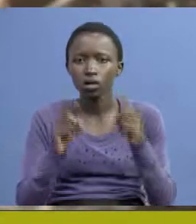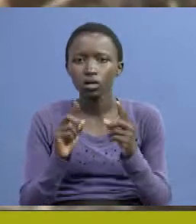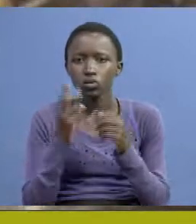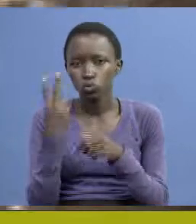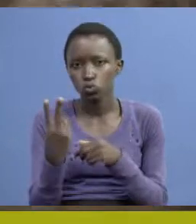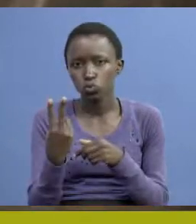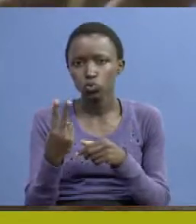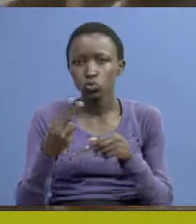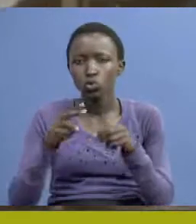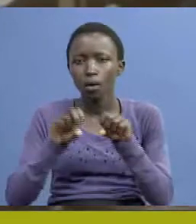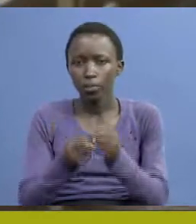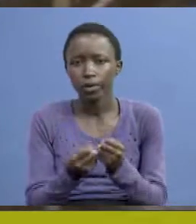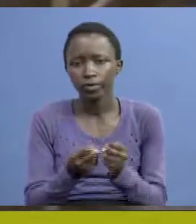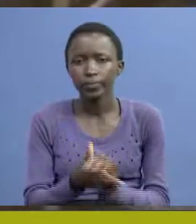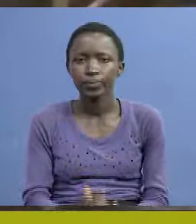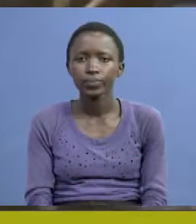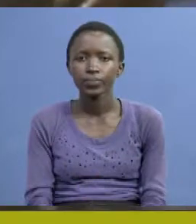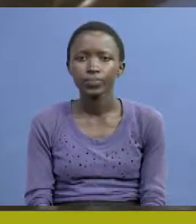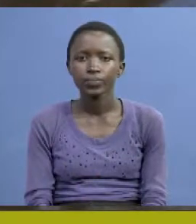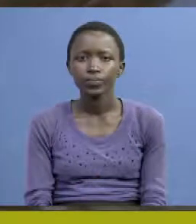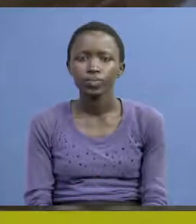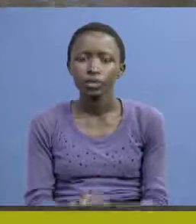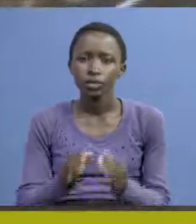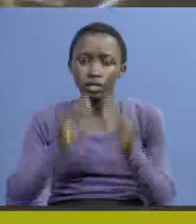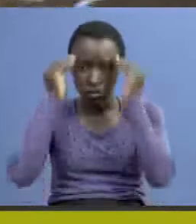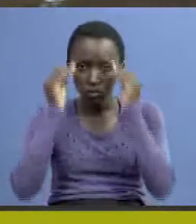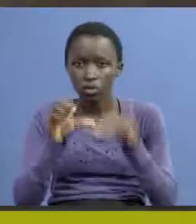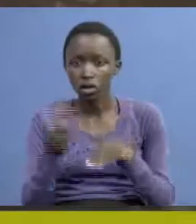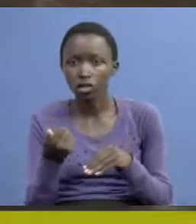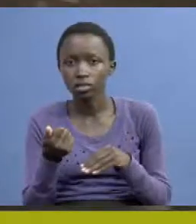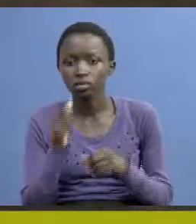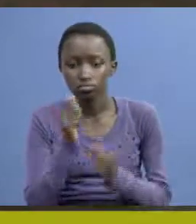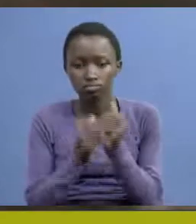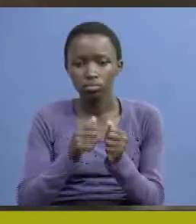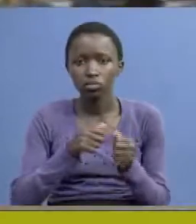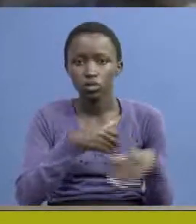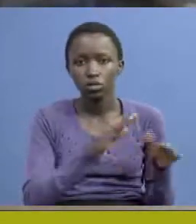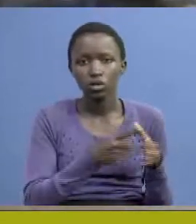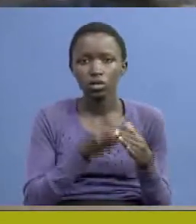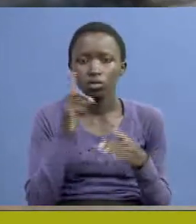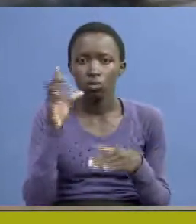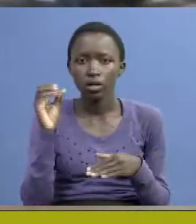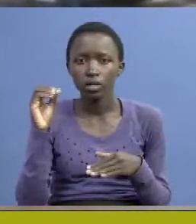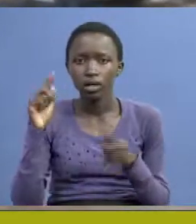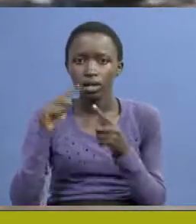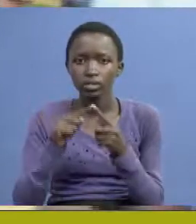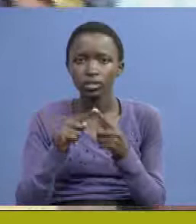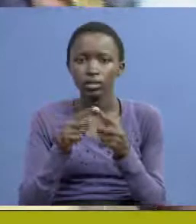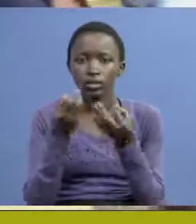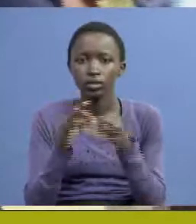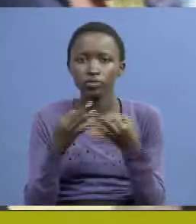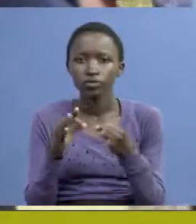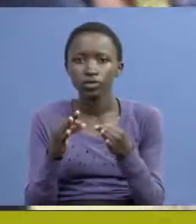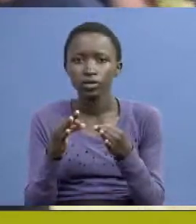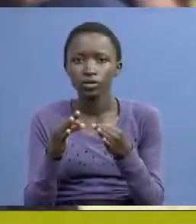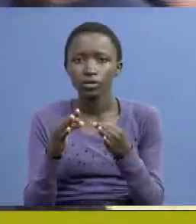mabweni mawili yakivunjwa kwa mawe. Wanafunzi wengine walitoroka huku 100 wakibaki hadi walipoachiliwa na John